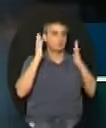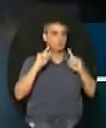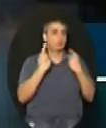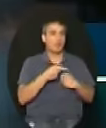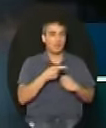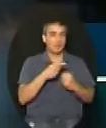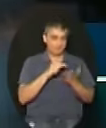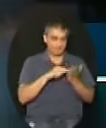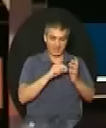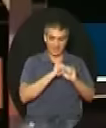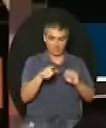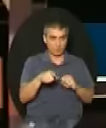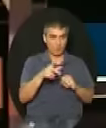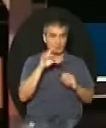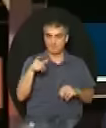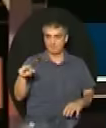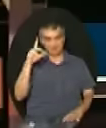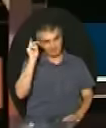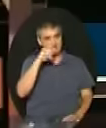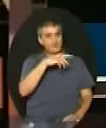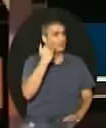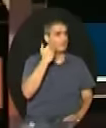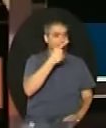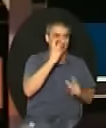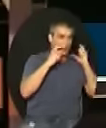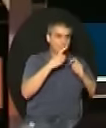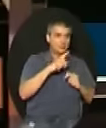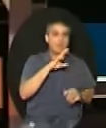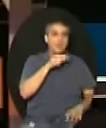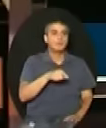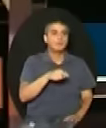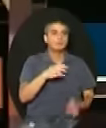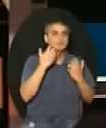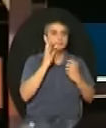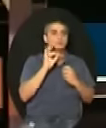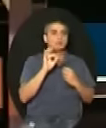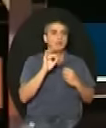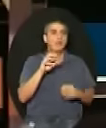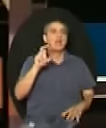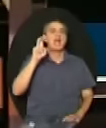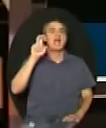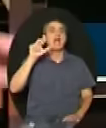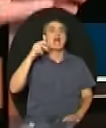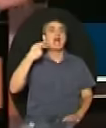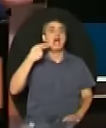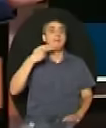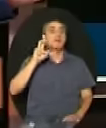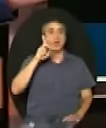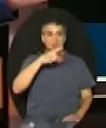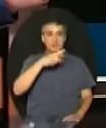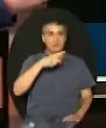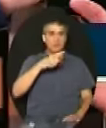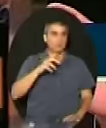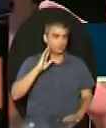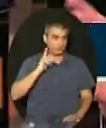שקרה, שבגלל הפיגוע גם בשרונה וגם בהולנד, לא אגיד, כמעט לא אגיד כותרות פה. הסיפור של איימן עודה, ראש המפלגה. זה יהיה בקריאה